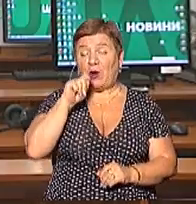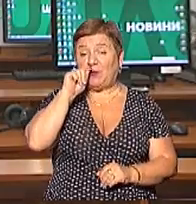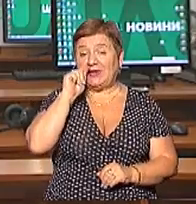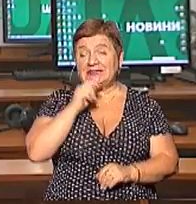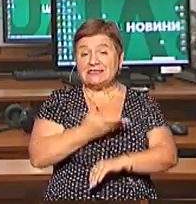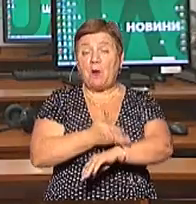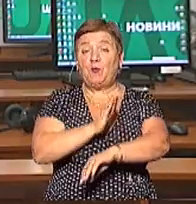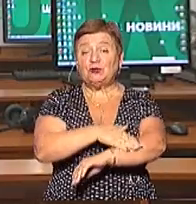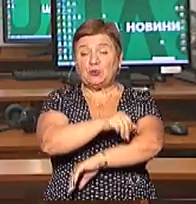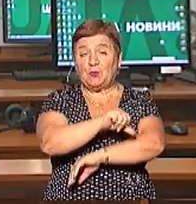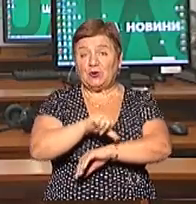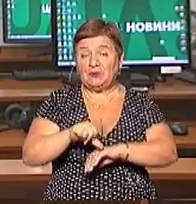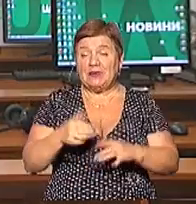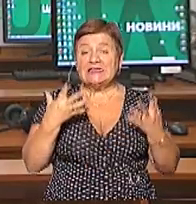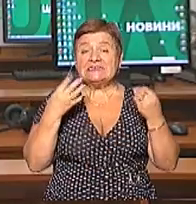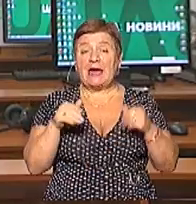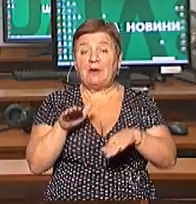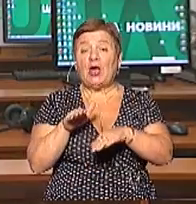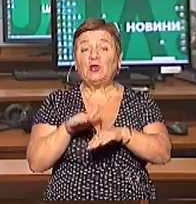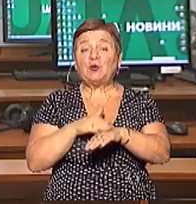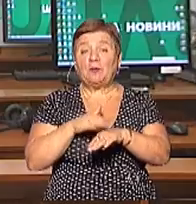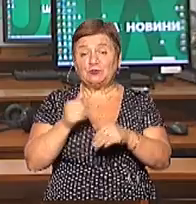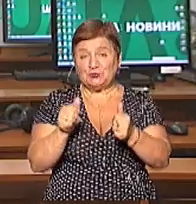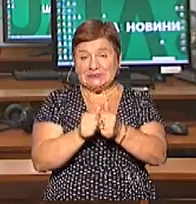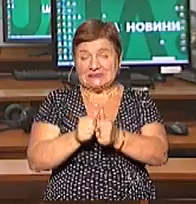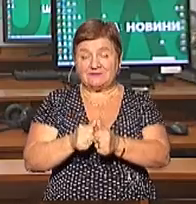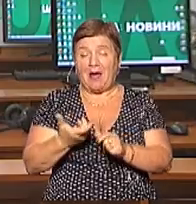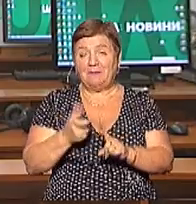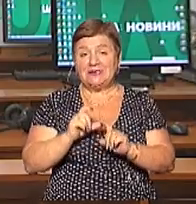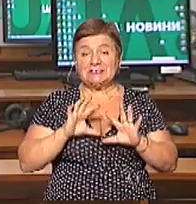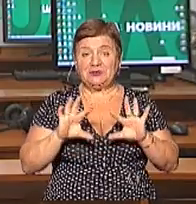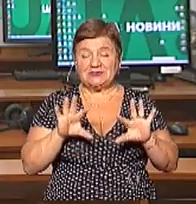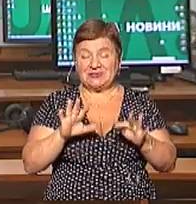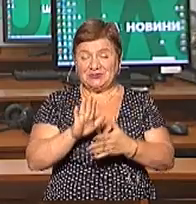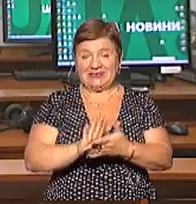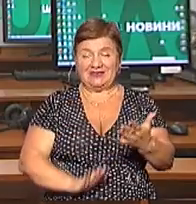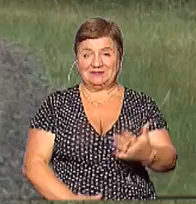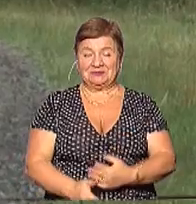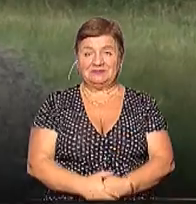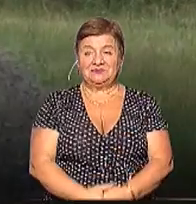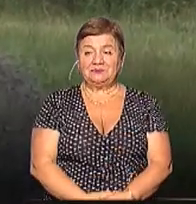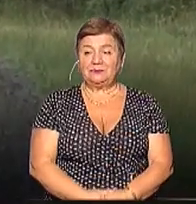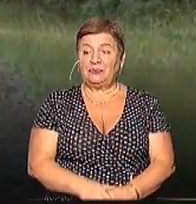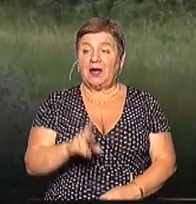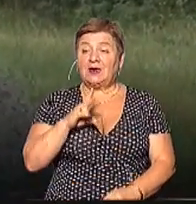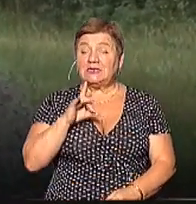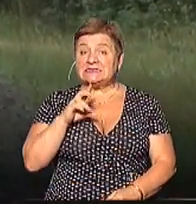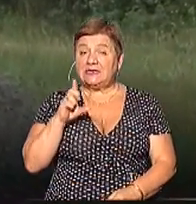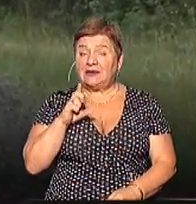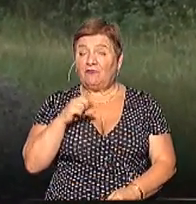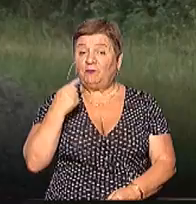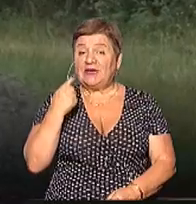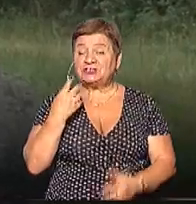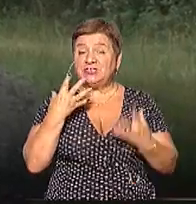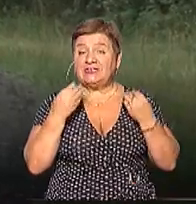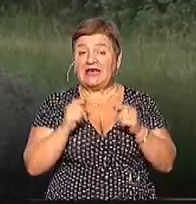українсько-польському кордоні у зв'язку із Днями добросусідства. Більше розкаже Олександр Курта. Христина Богословець у перший